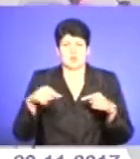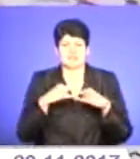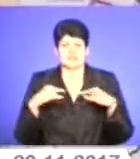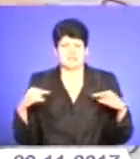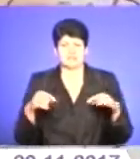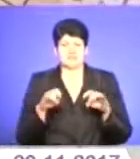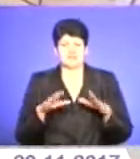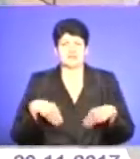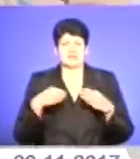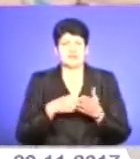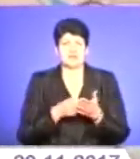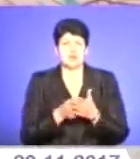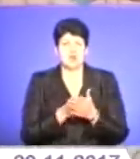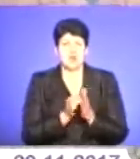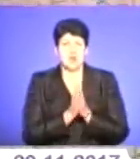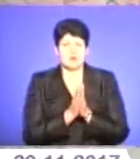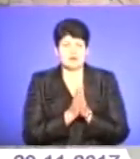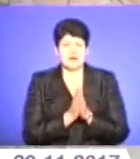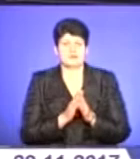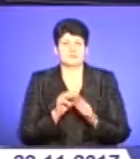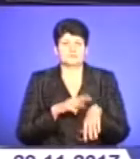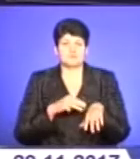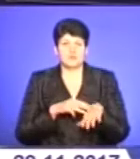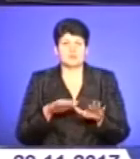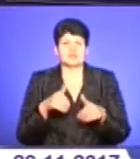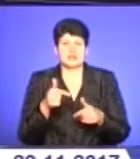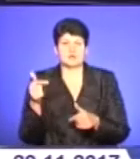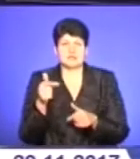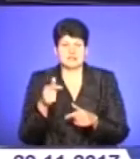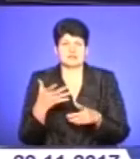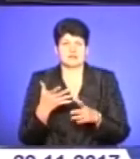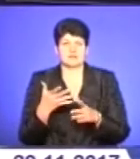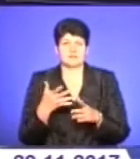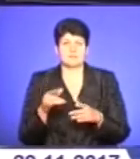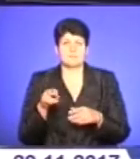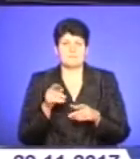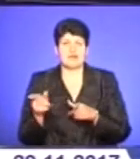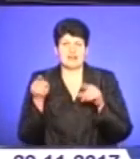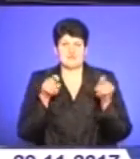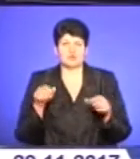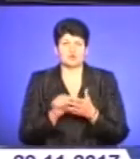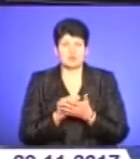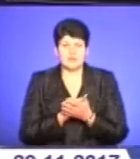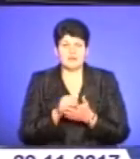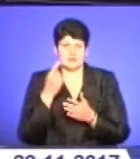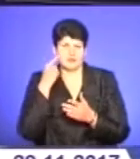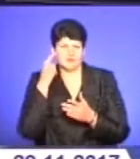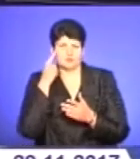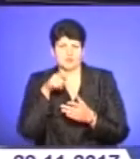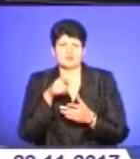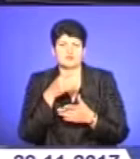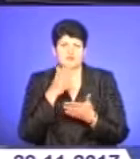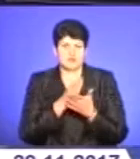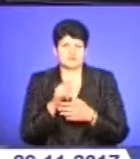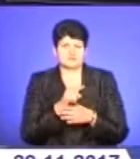вирішили направити клопотання у правоохоронні органи щодо надання гусятинським перевізникам документів, які, на думку активістів, містять недостовірні